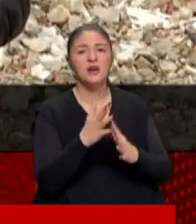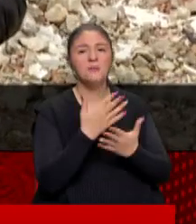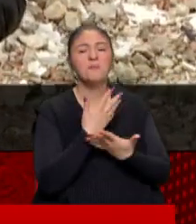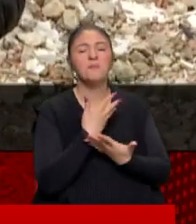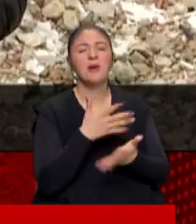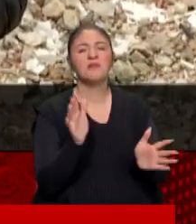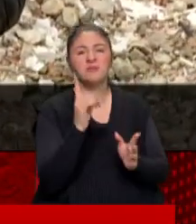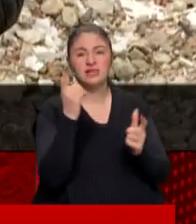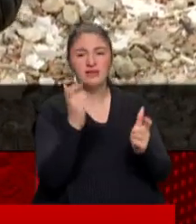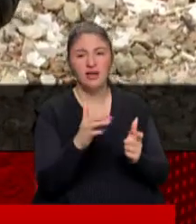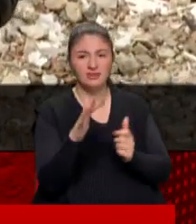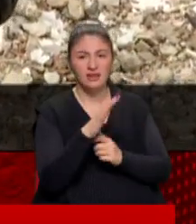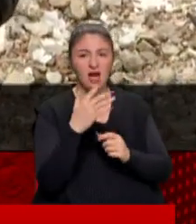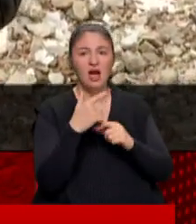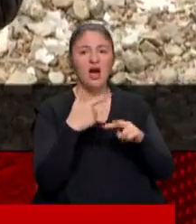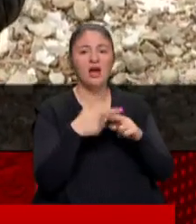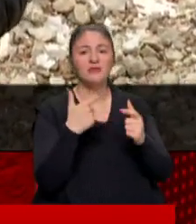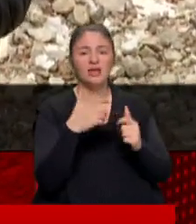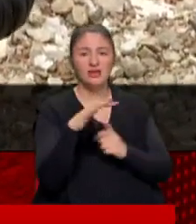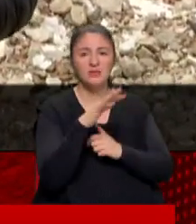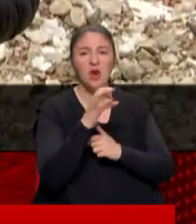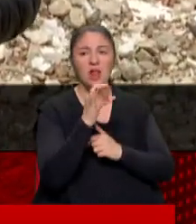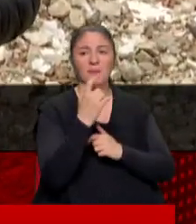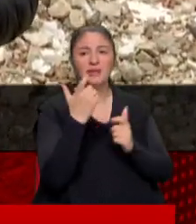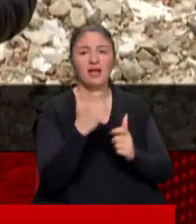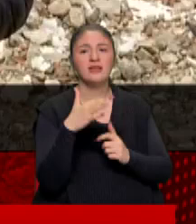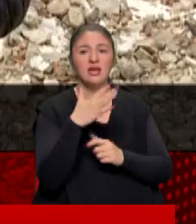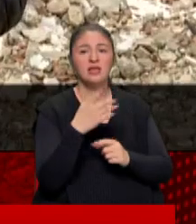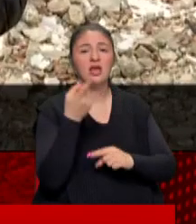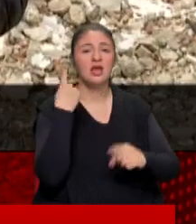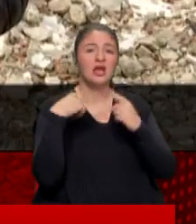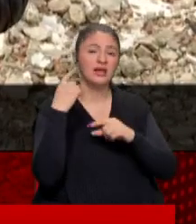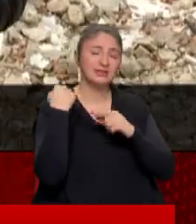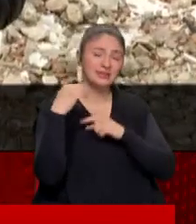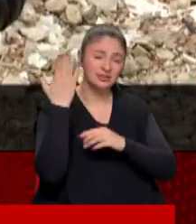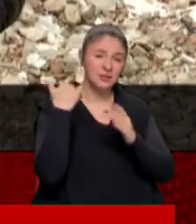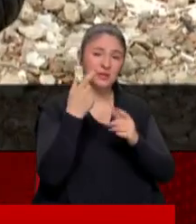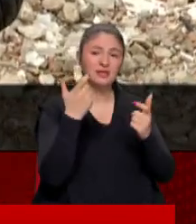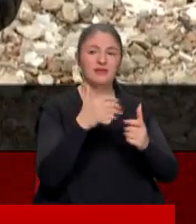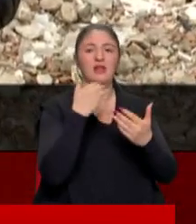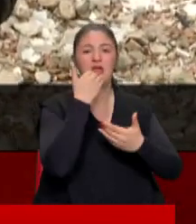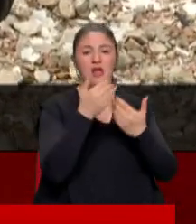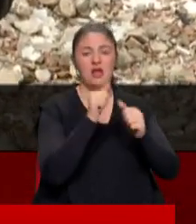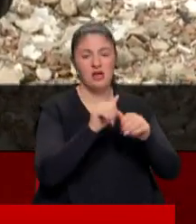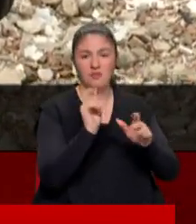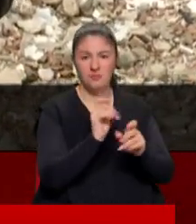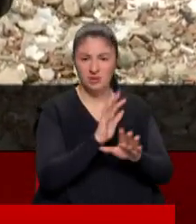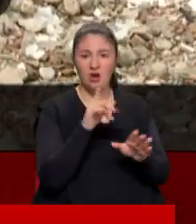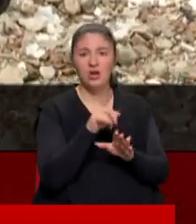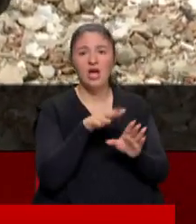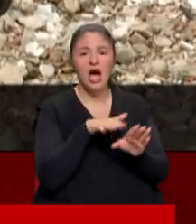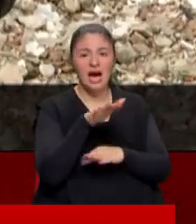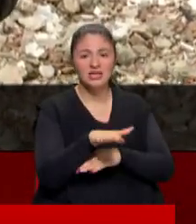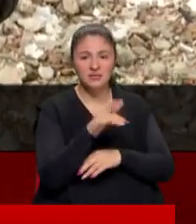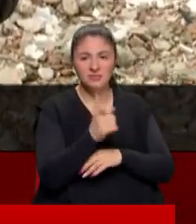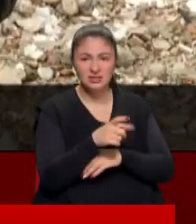viran bir yerden, Antakya'dan, böyle bir kentten, kadim bir kentten yayınını gerçekleştirdin ve aslında orada adım